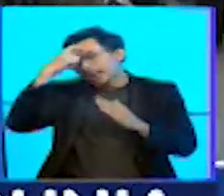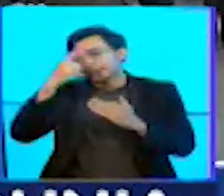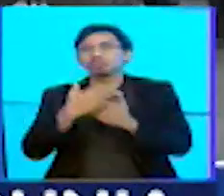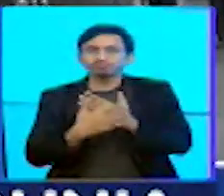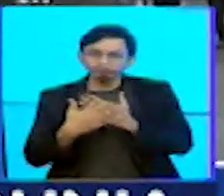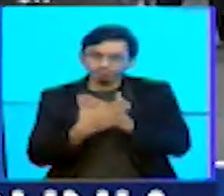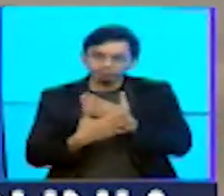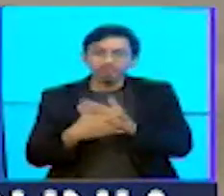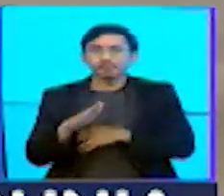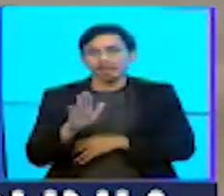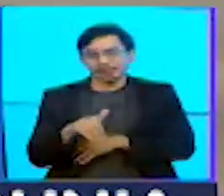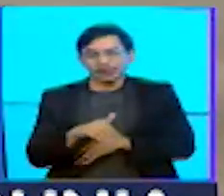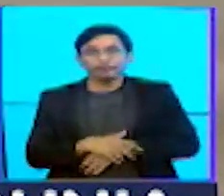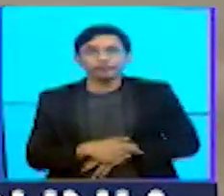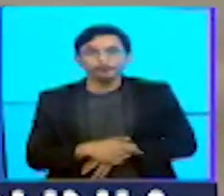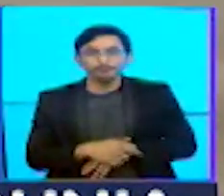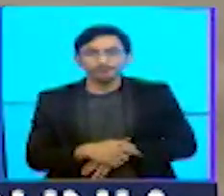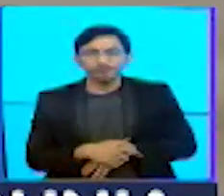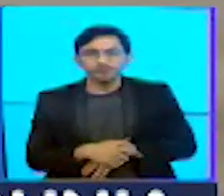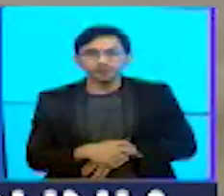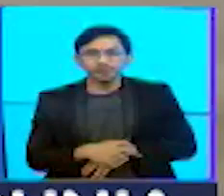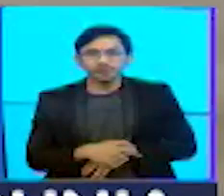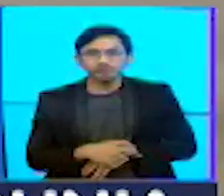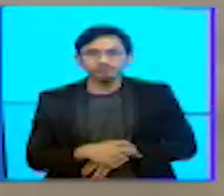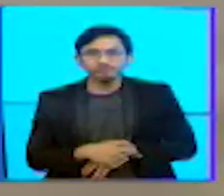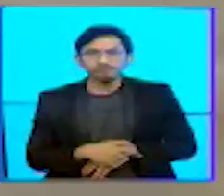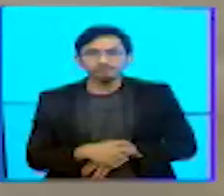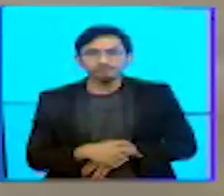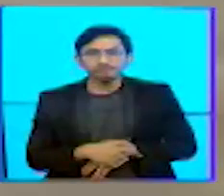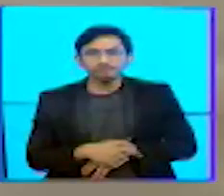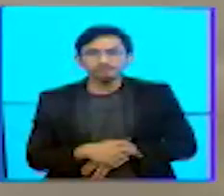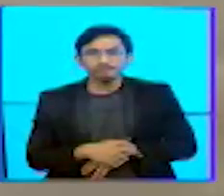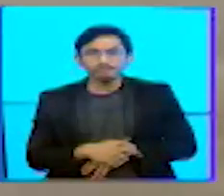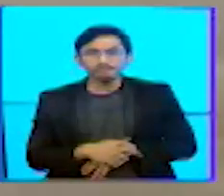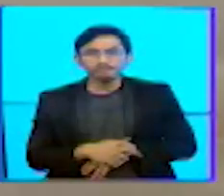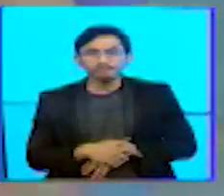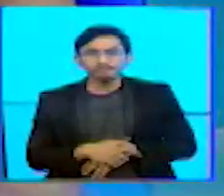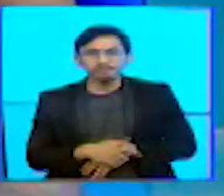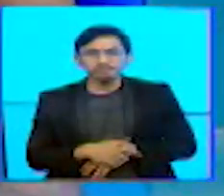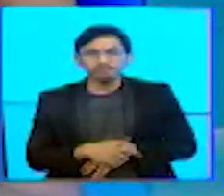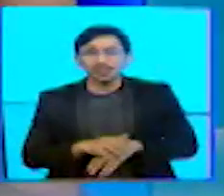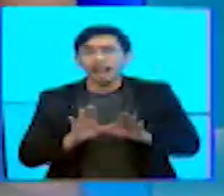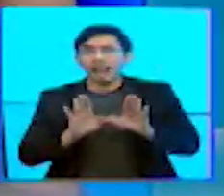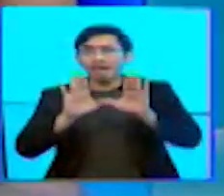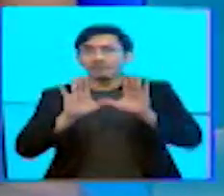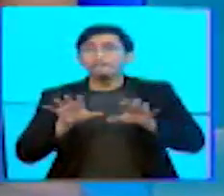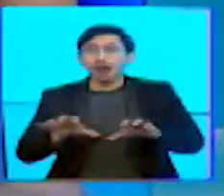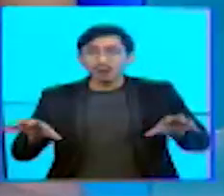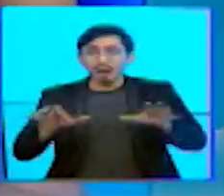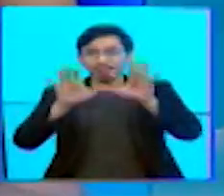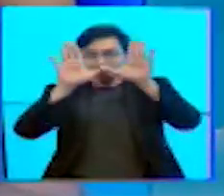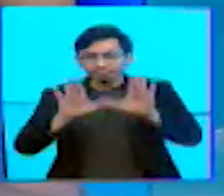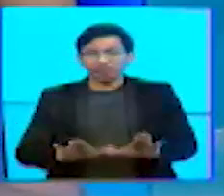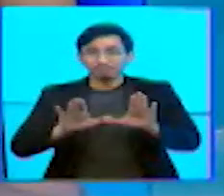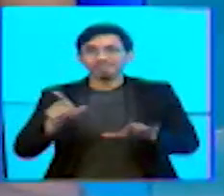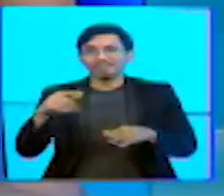rumah sakit terkait. Dari Depok, Rizka Dior, Rizky Iqbal, Ilham Elias, iNews melaporkan. Ya, sementara penyebab jatuhnya